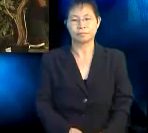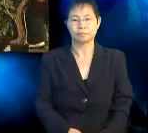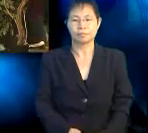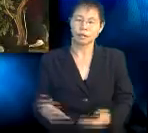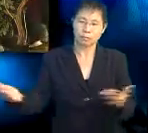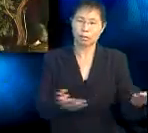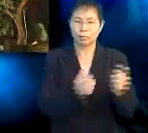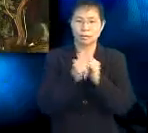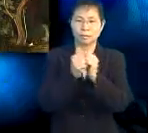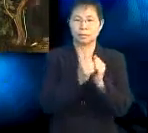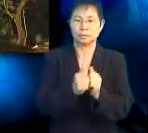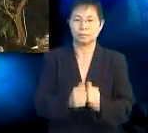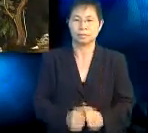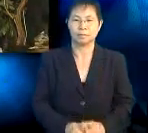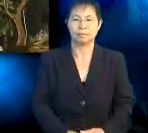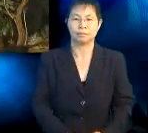bersama-sama.